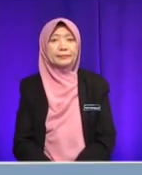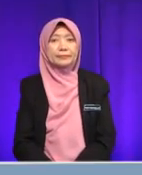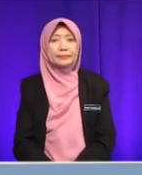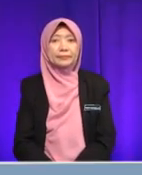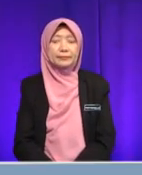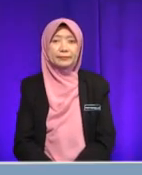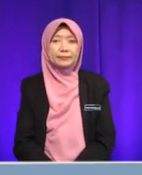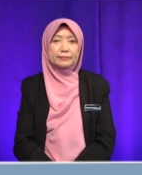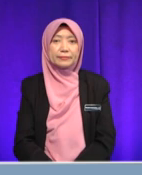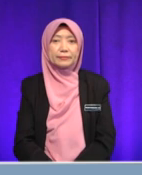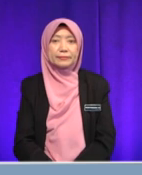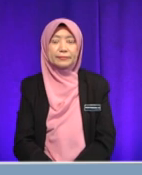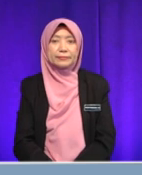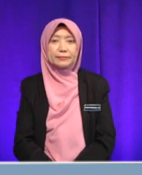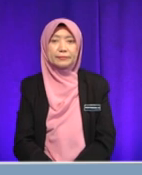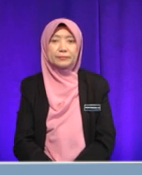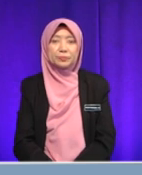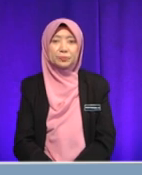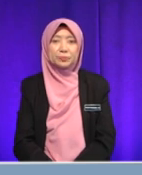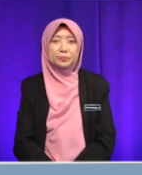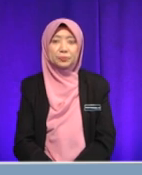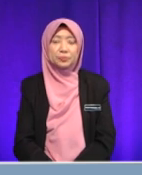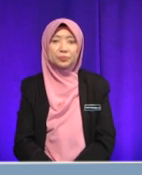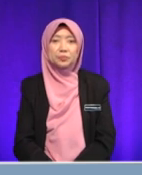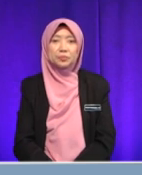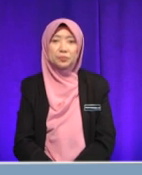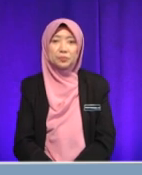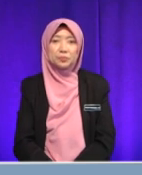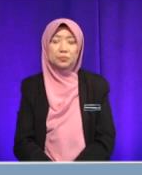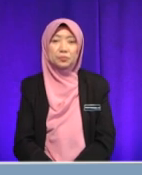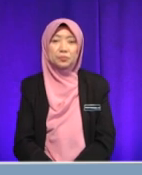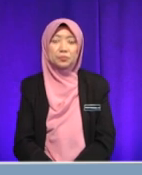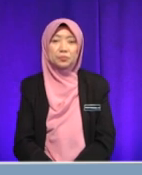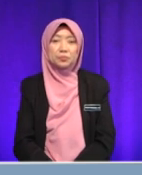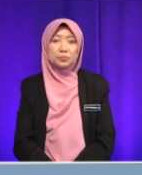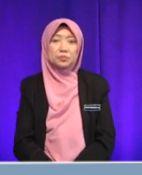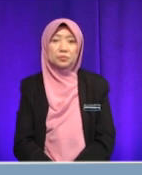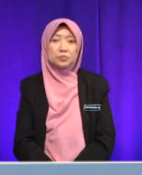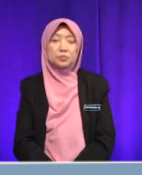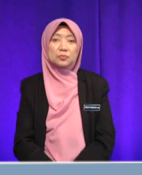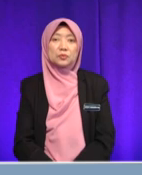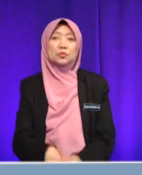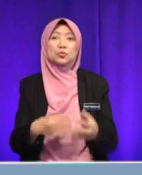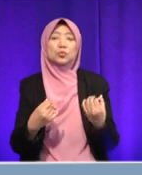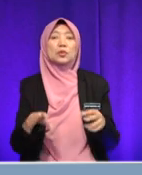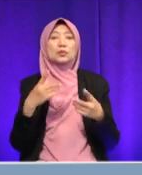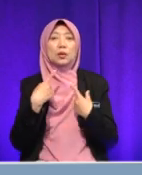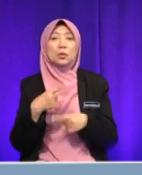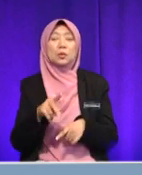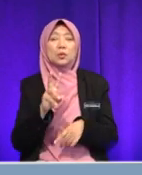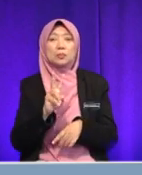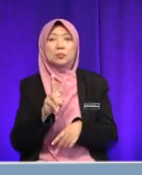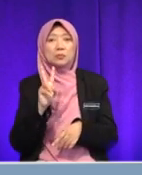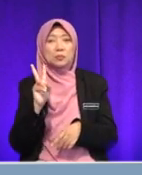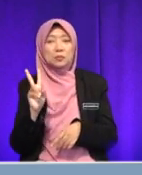kedua-dua. Okey, bagus. Divinish memang satu langkah ke atas, maju ke hadapan. Dua-dua dah telah jawab. Okey, baik. Manakala